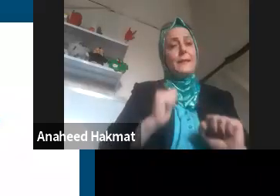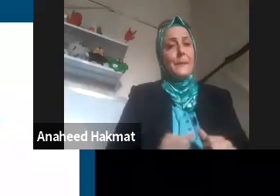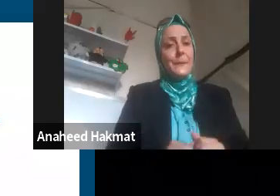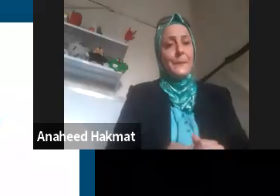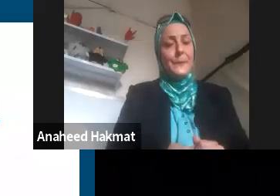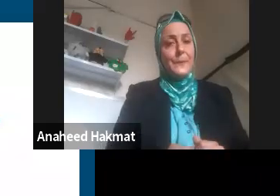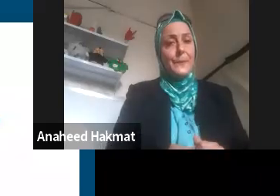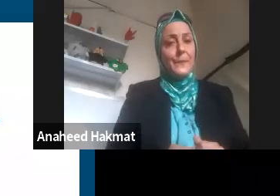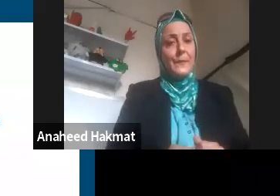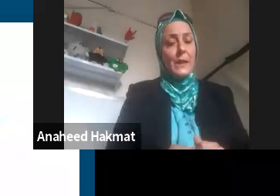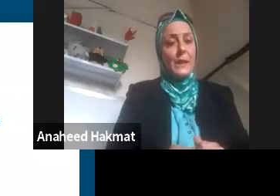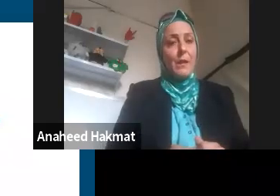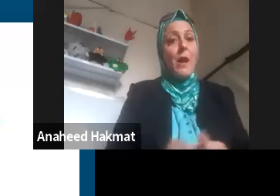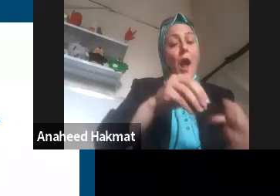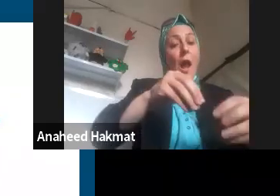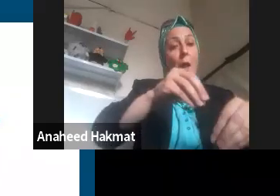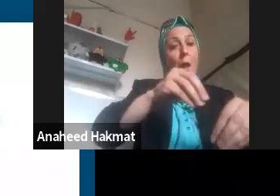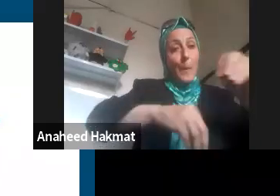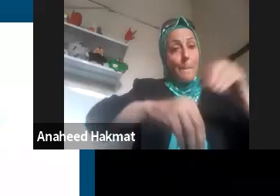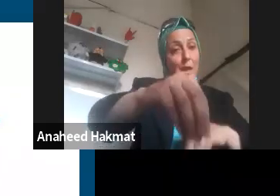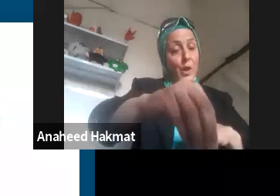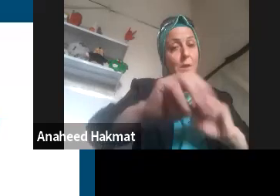فينا ننقل لتاني سلايد بليز.